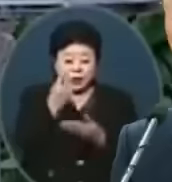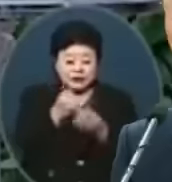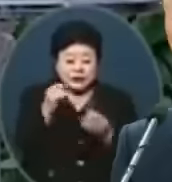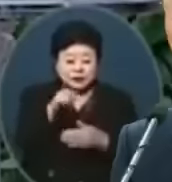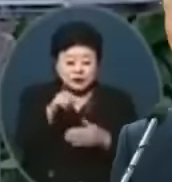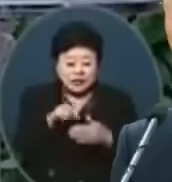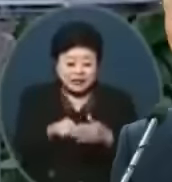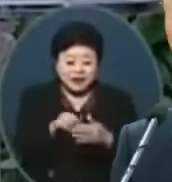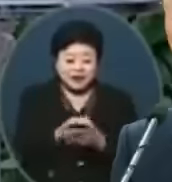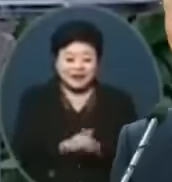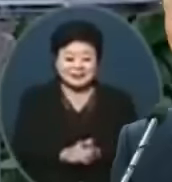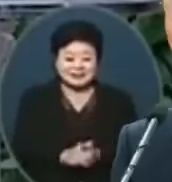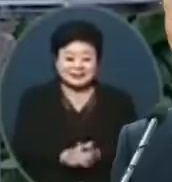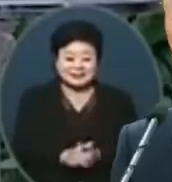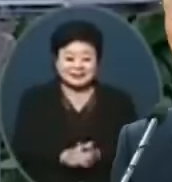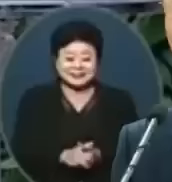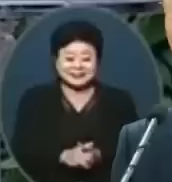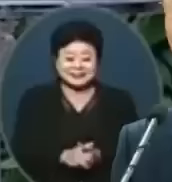나온 사람 중에